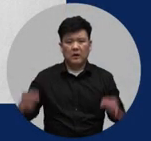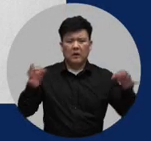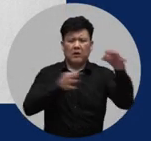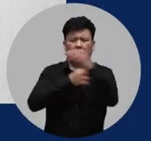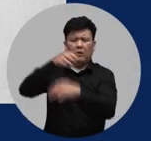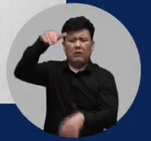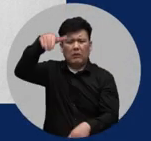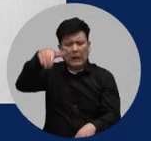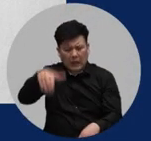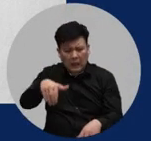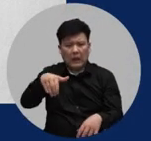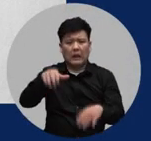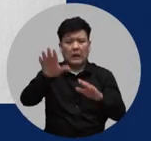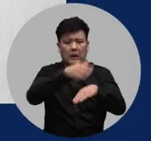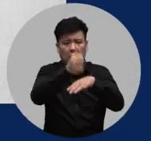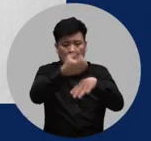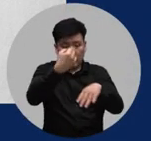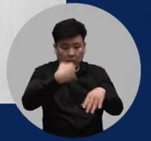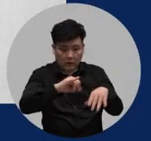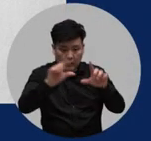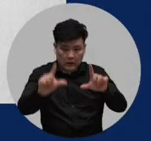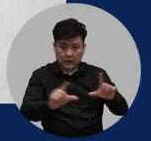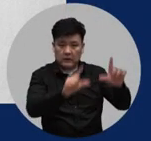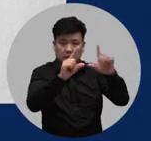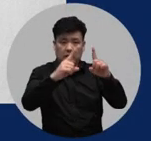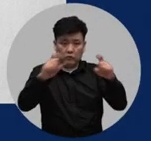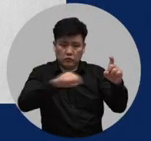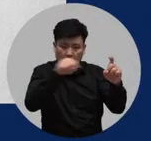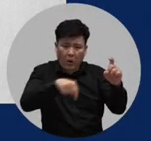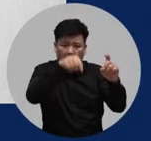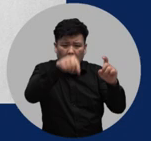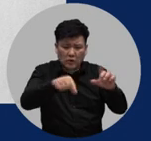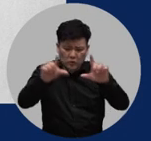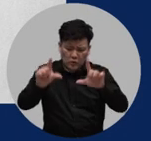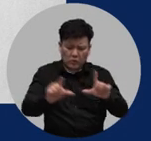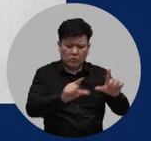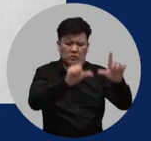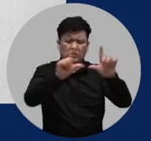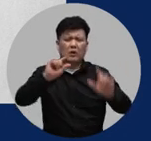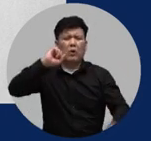경기 침체 여파로 백설공주가 사는 궁궐안의 삶이 피폐해졌어요.